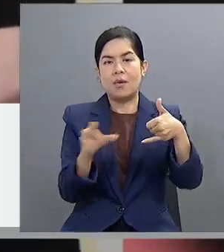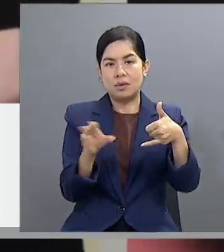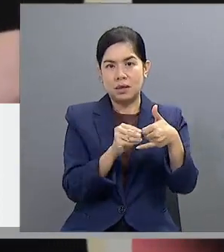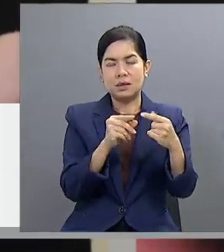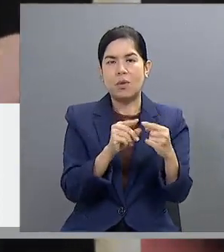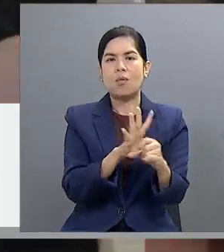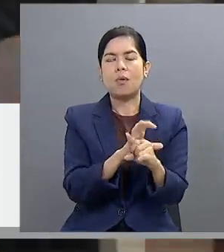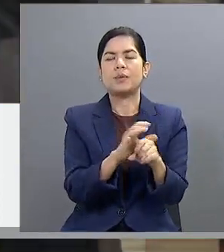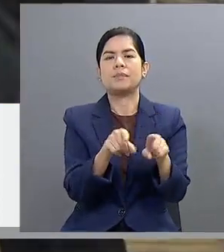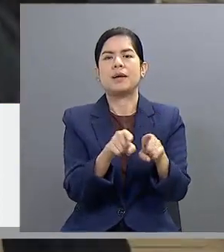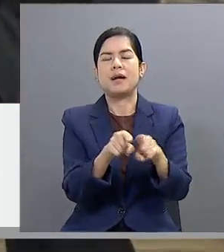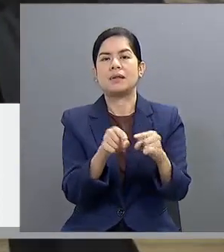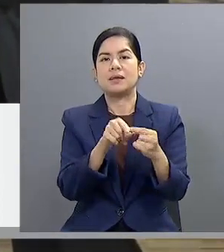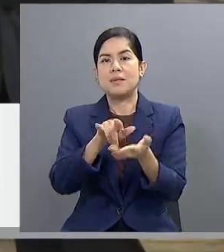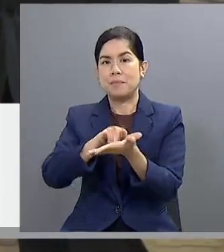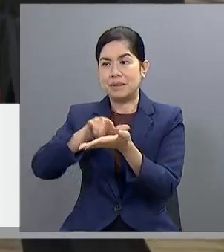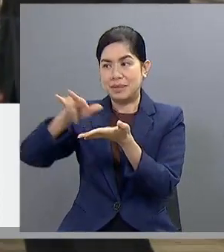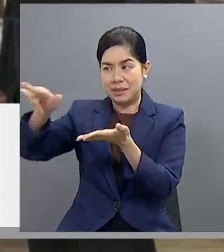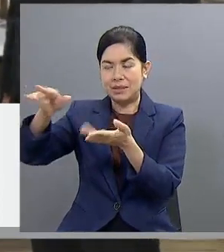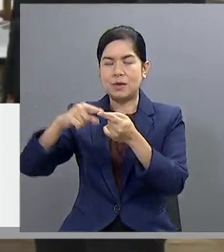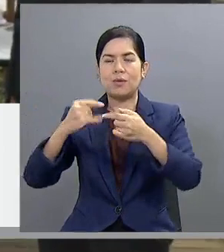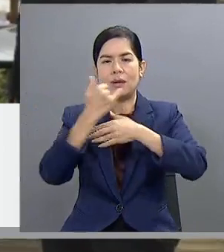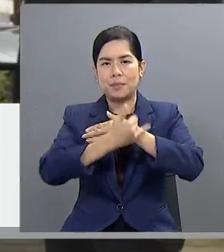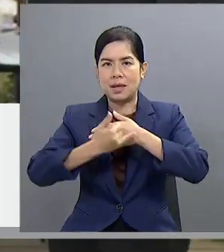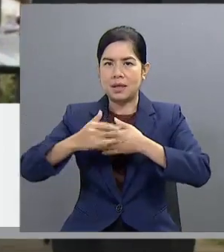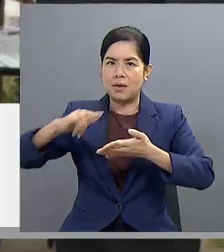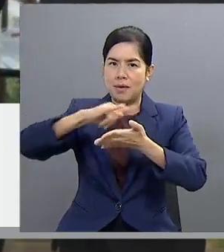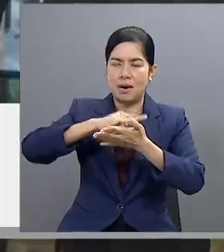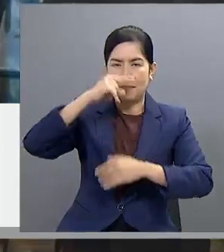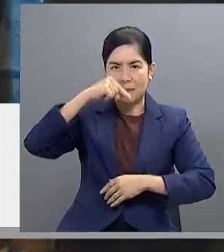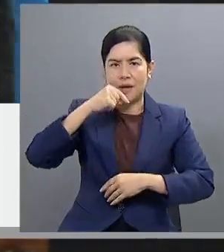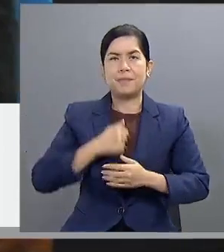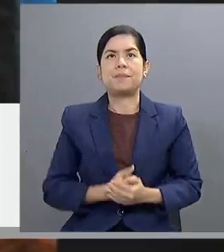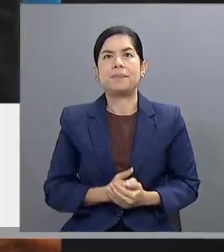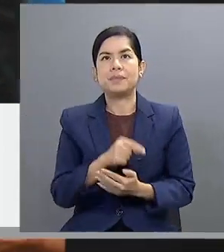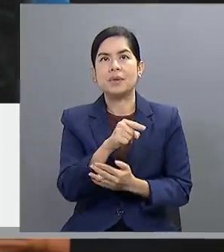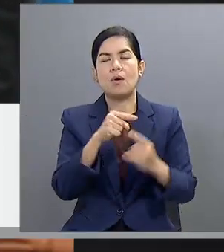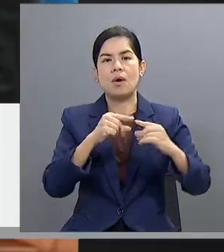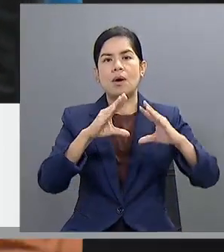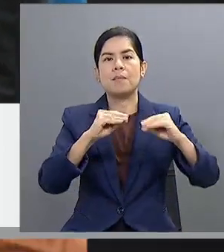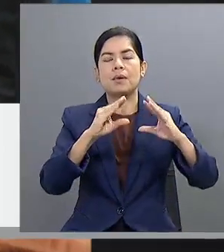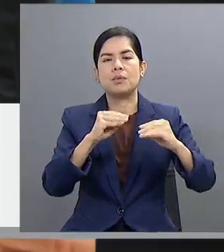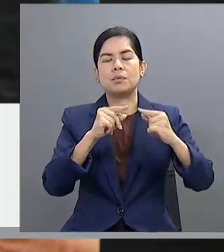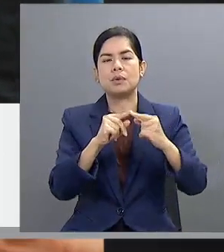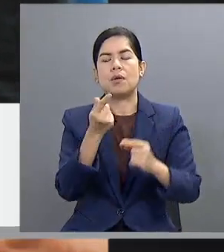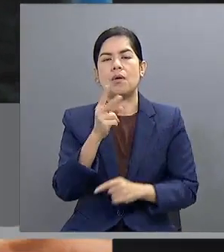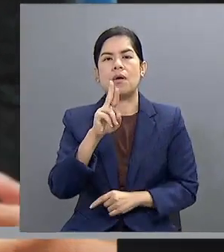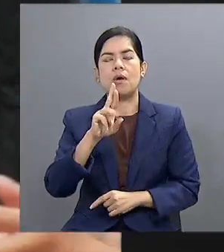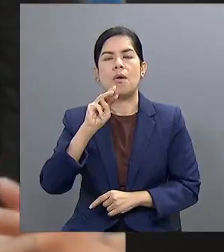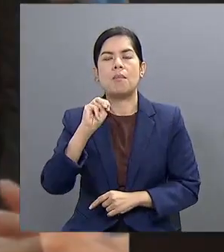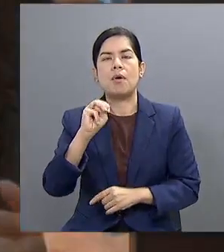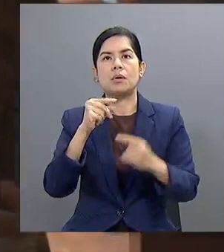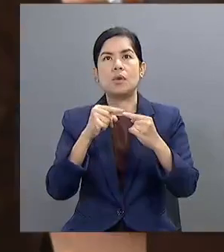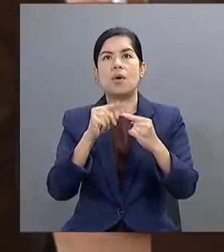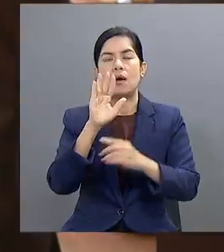กลับจากปฏิบัติภารกิจที่ต่างประเทศเตรียมกลับมาร่วมประชุมครม.วันอังคารที่ 5กรกฎาคมนี้นะคะเป็นการรักษาตัวที่บ้าน